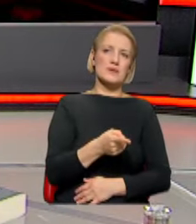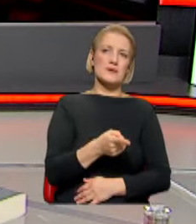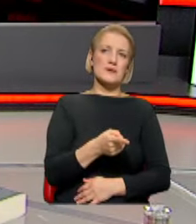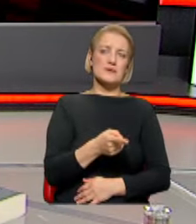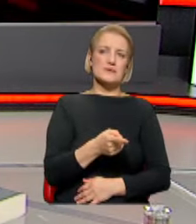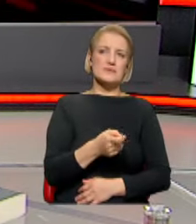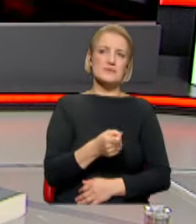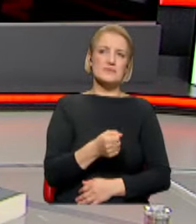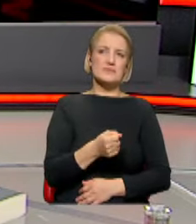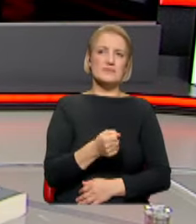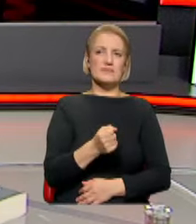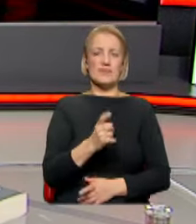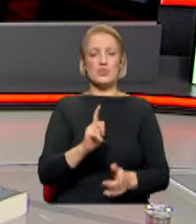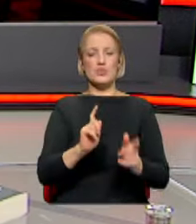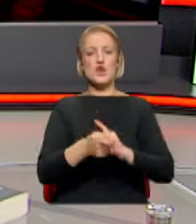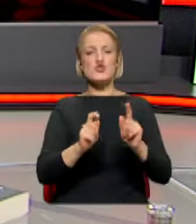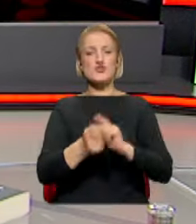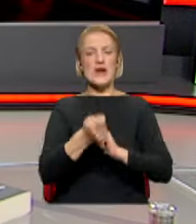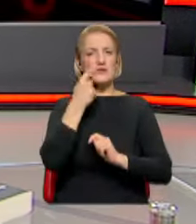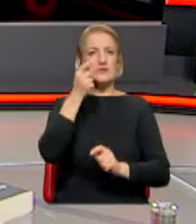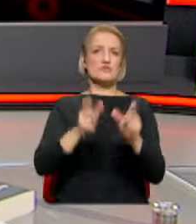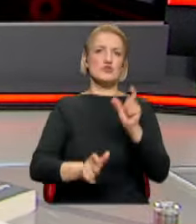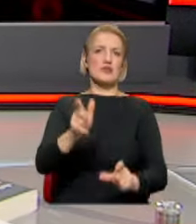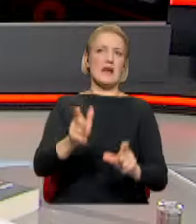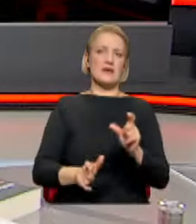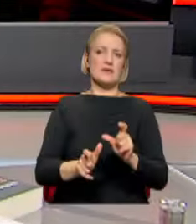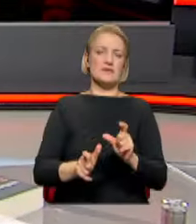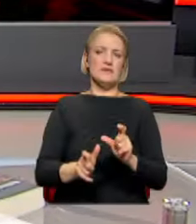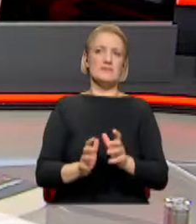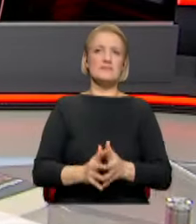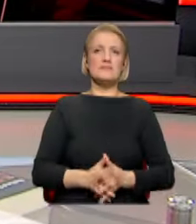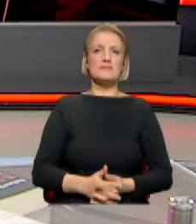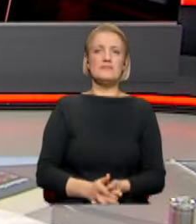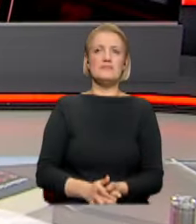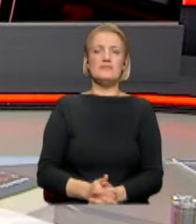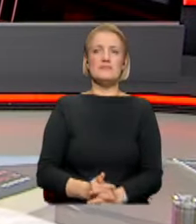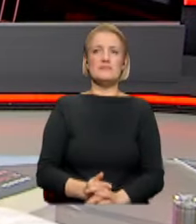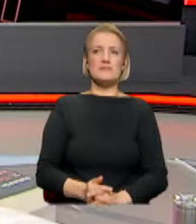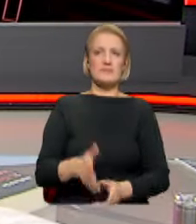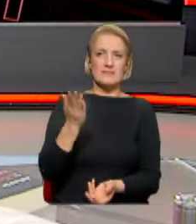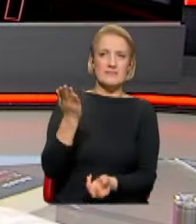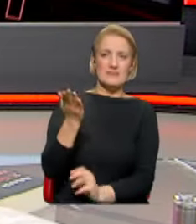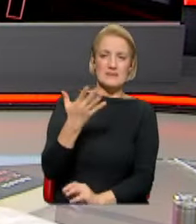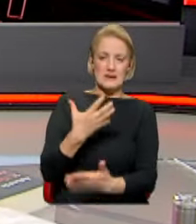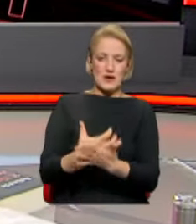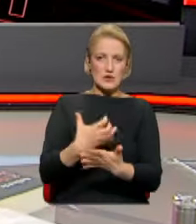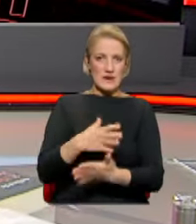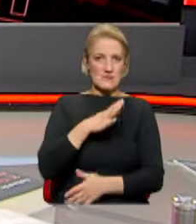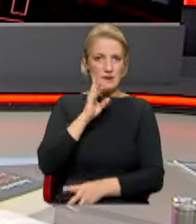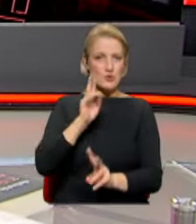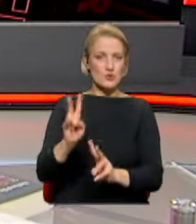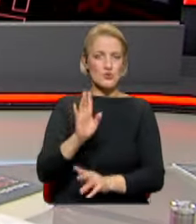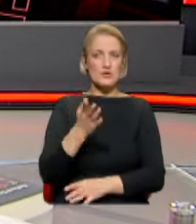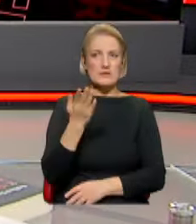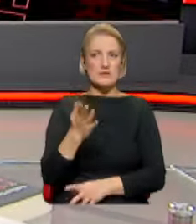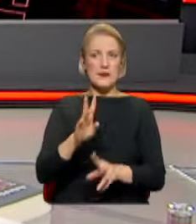kaçan Efendim değişken şahsiyetli insanlar şimdi kayıtlarda var görüyorsunuz hepsini